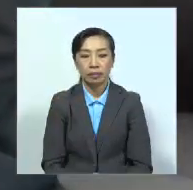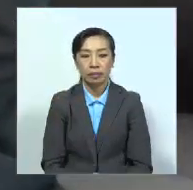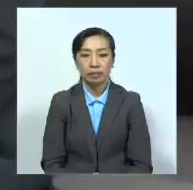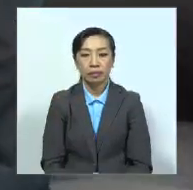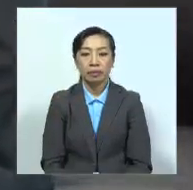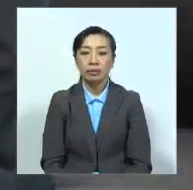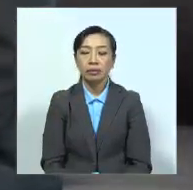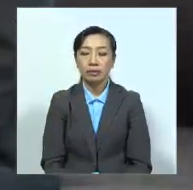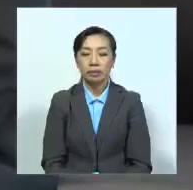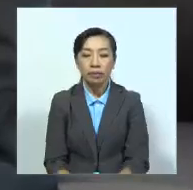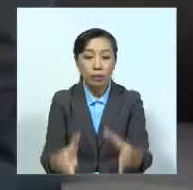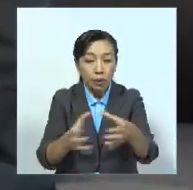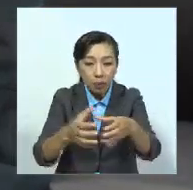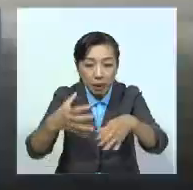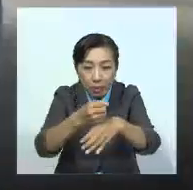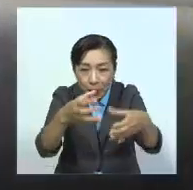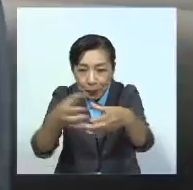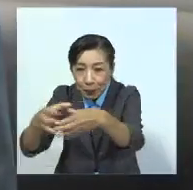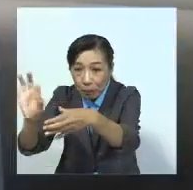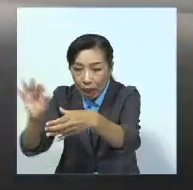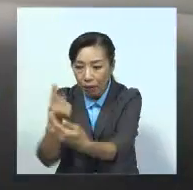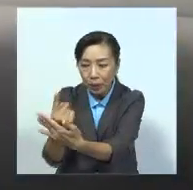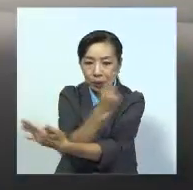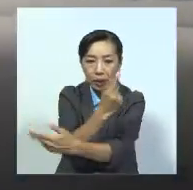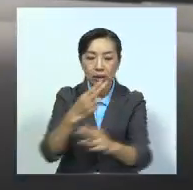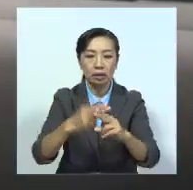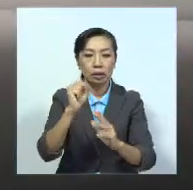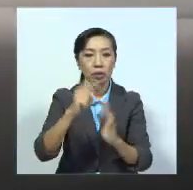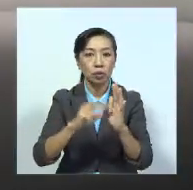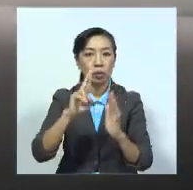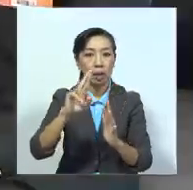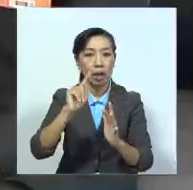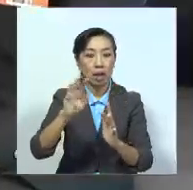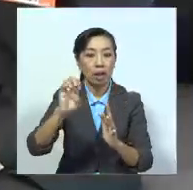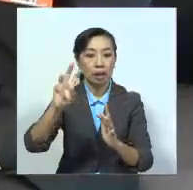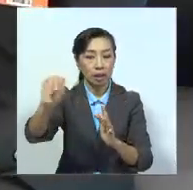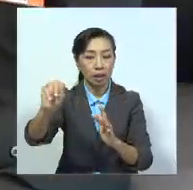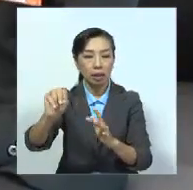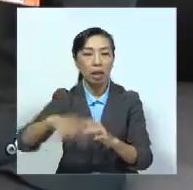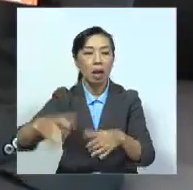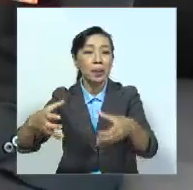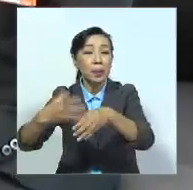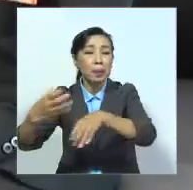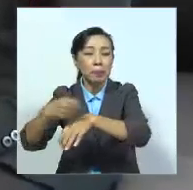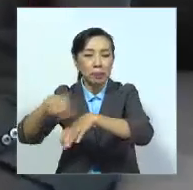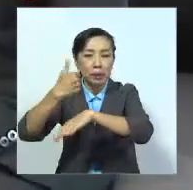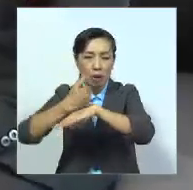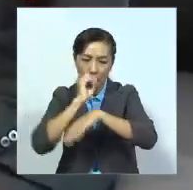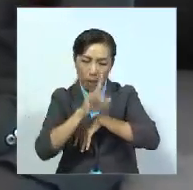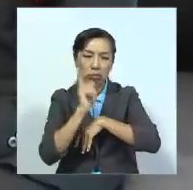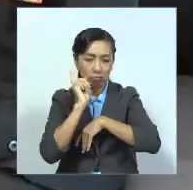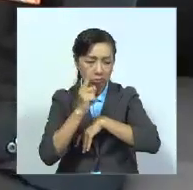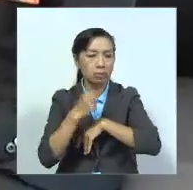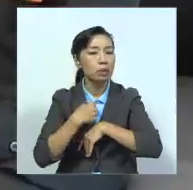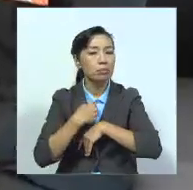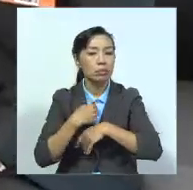ไปดูในมุมของตัวแทนจากพรรคเล็กกันบ้างนะครับวันนี้เป็นคุณสุรทินพิจารณ์นะครับซึ่งเป็นหัวหน้าพรรคประชาธิปไตยใหม่เนี่ยก็ยืนยันนะครับว่